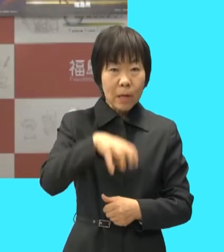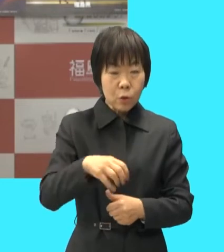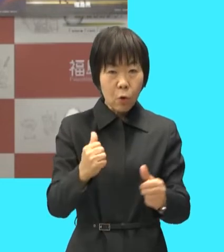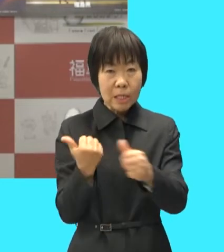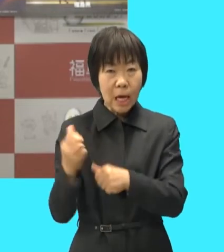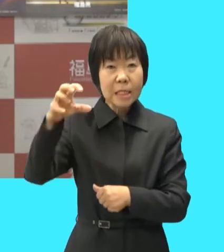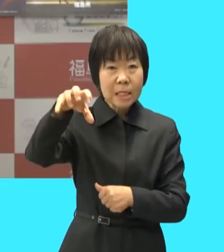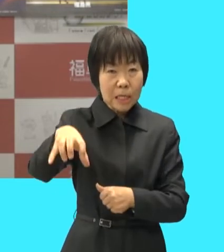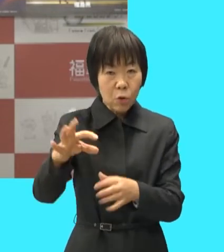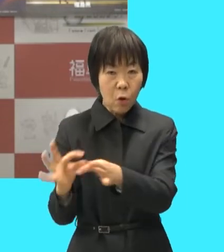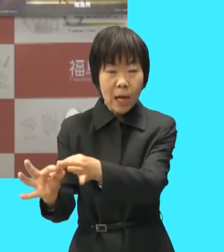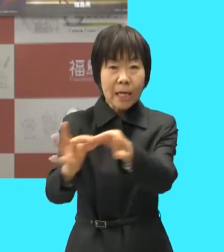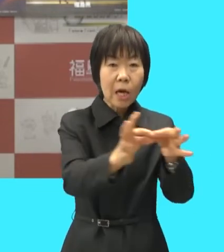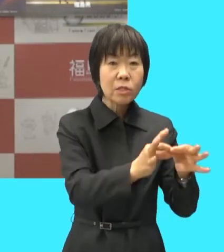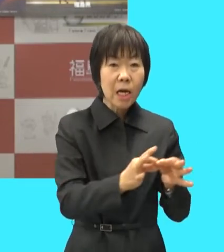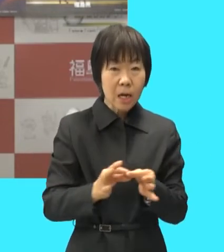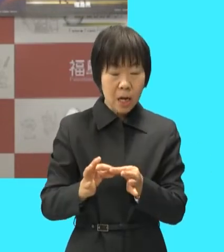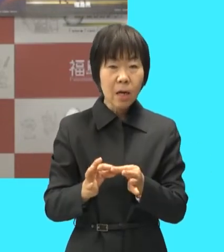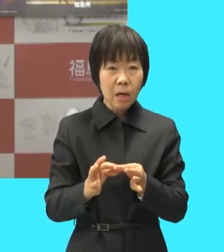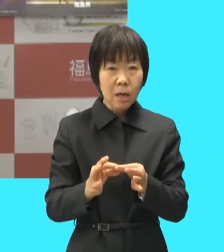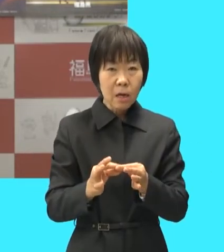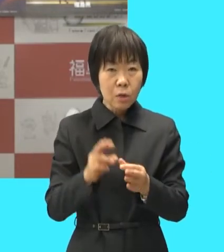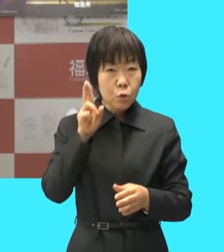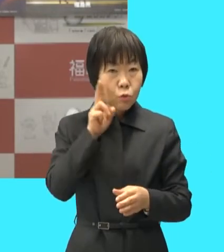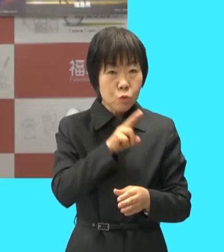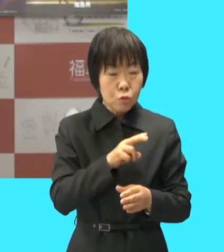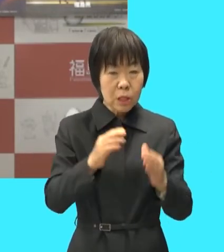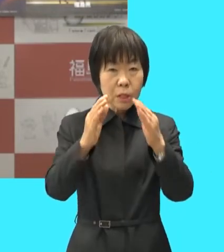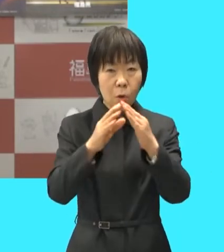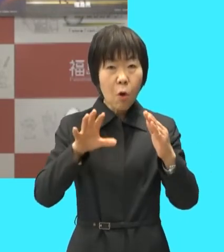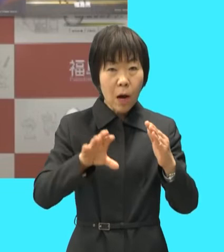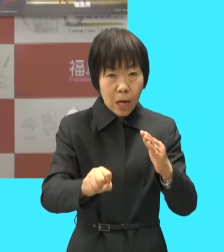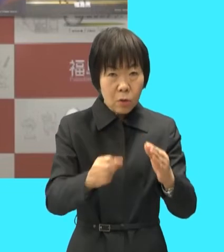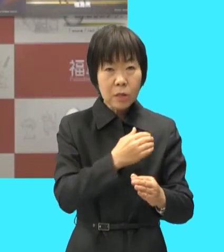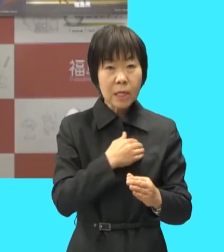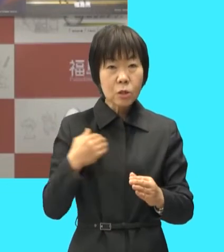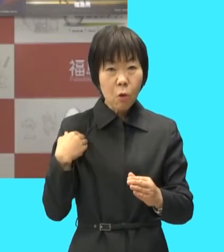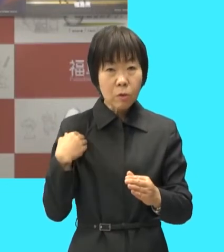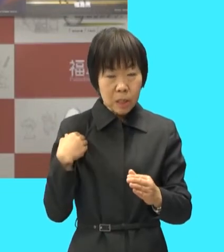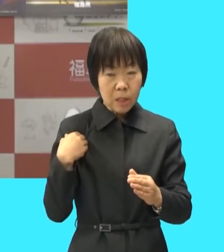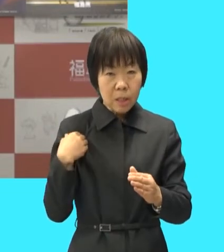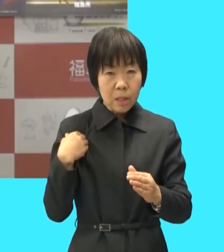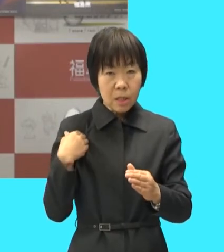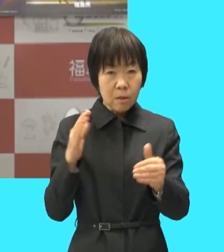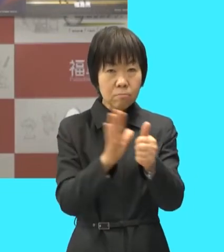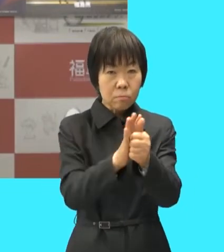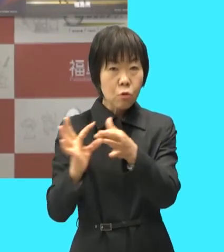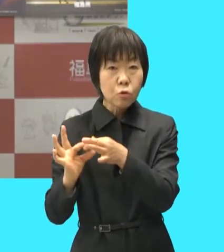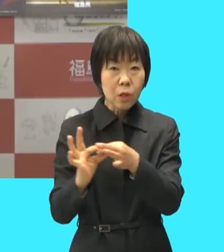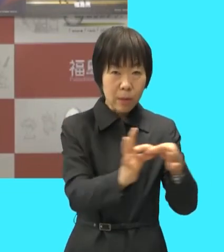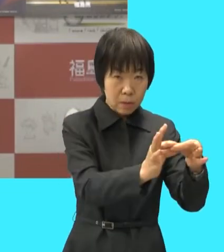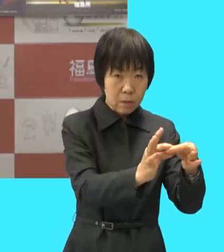先自治体等と連携を図りながら、速やかに住まいを確保できるよう引き続き支援を行ってまいります